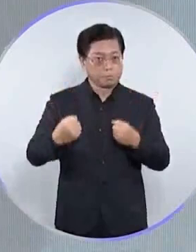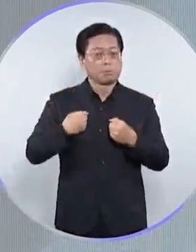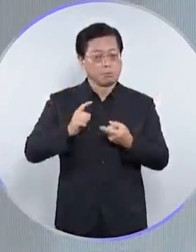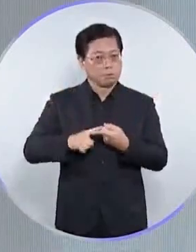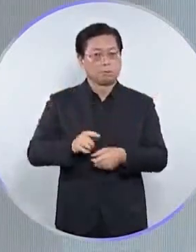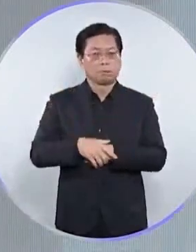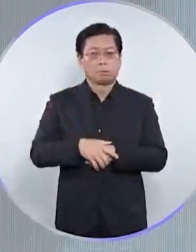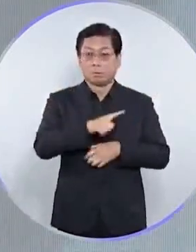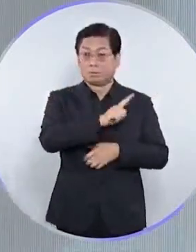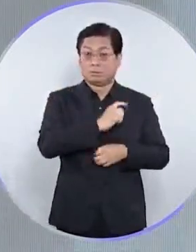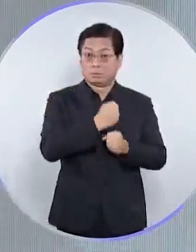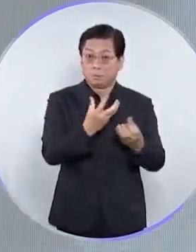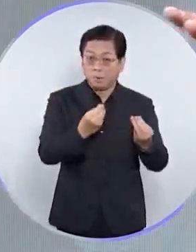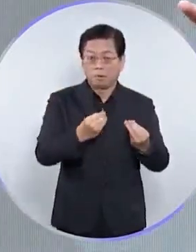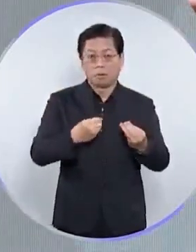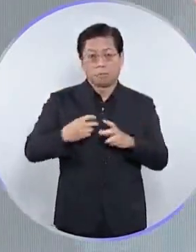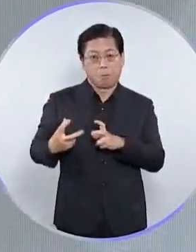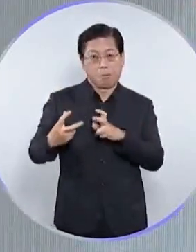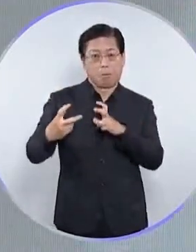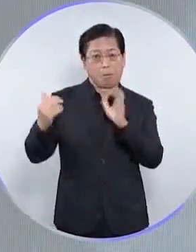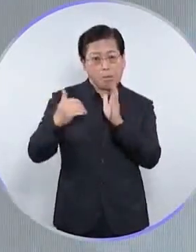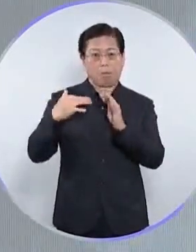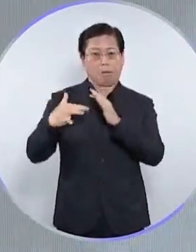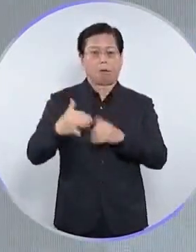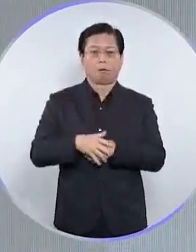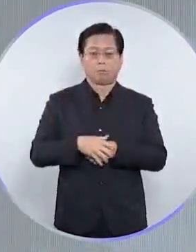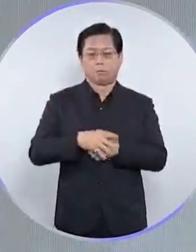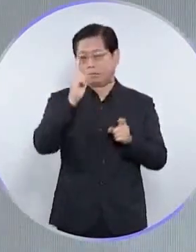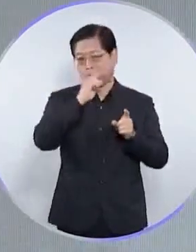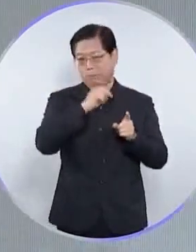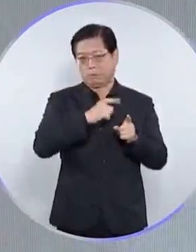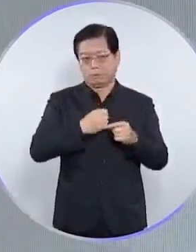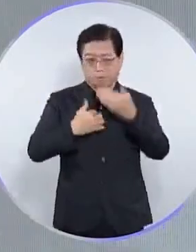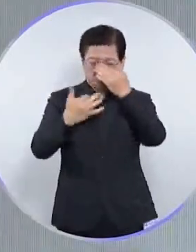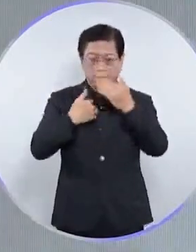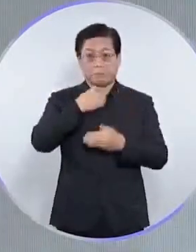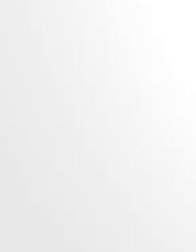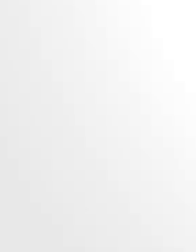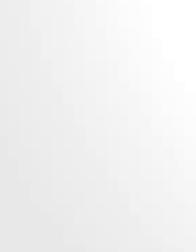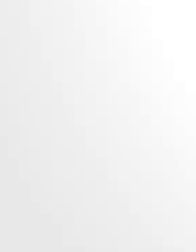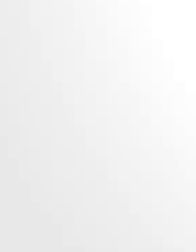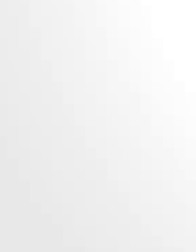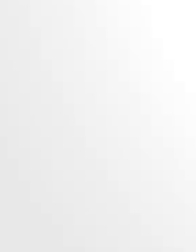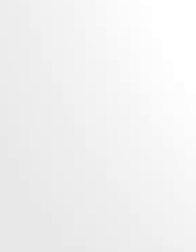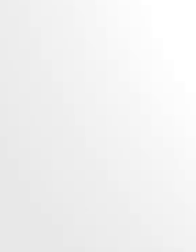味。你今天没做，这是兵凶战危，不要用这套来侮辱台湾人的地位。